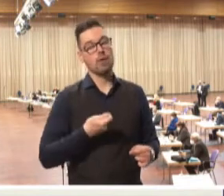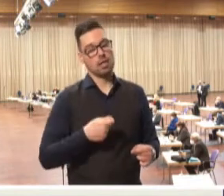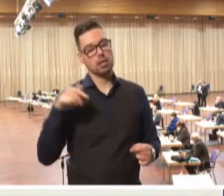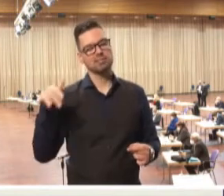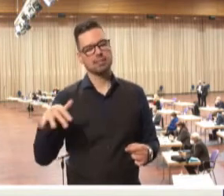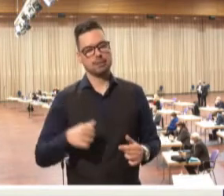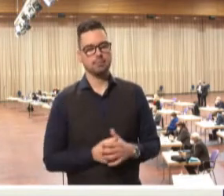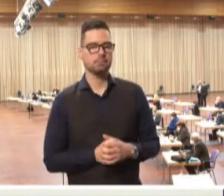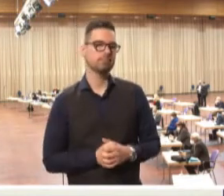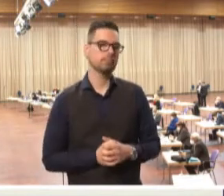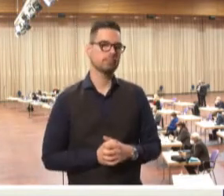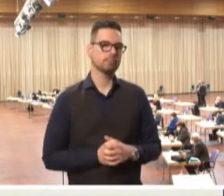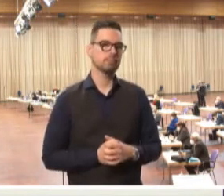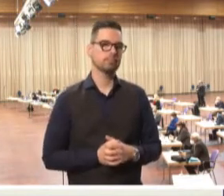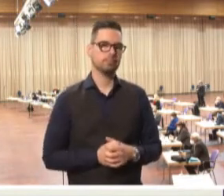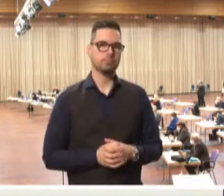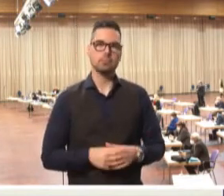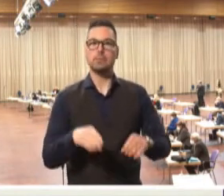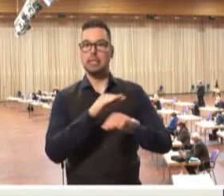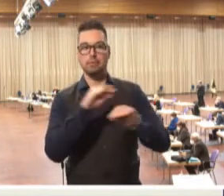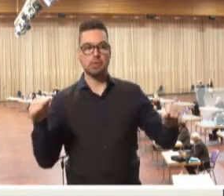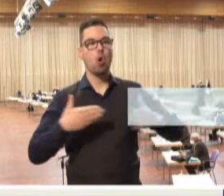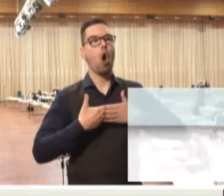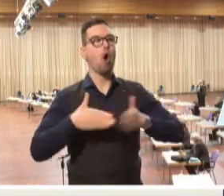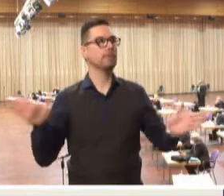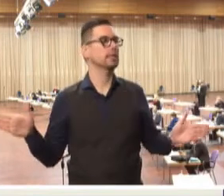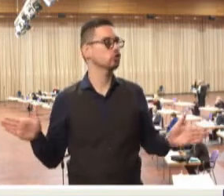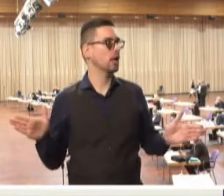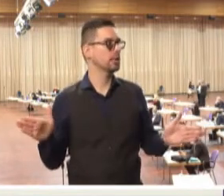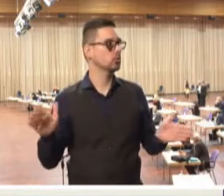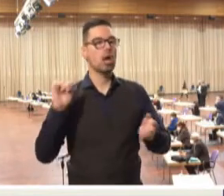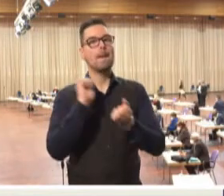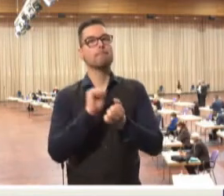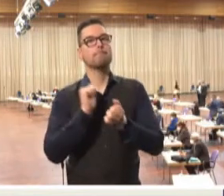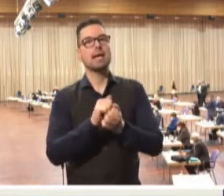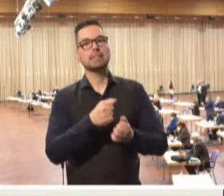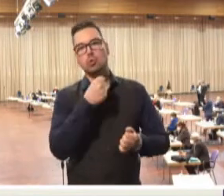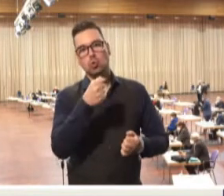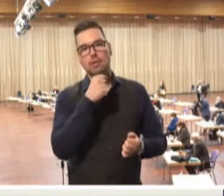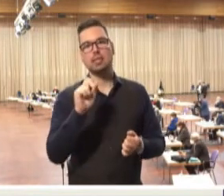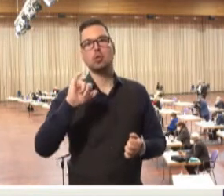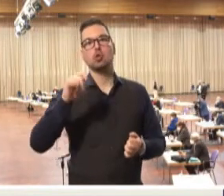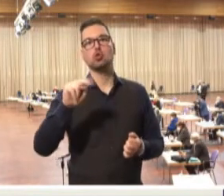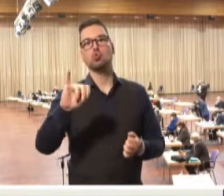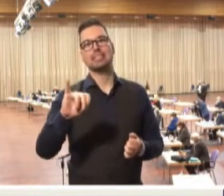begangen hat. Nach der Information der Öffentlichkeit durch die Pressekonferenz im